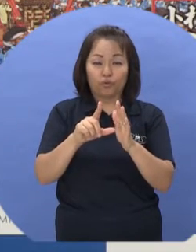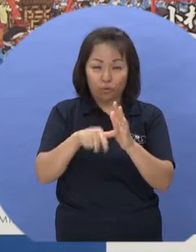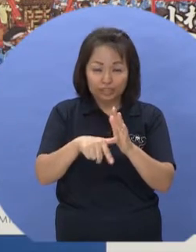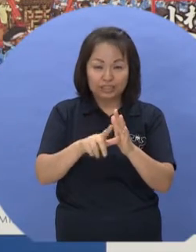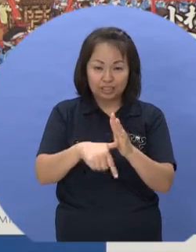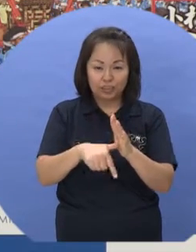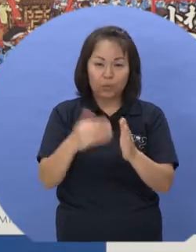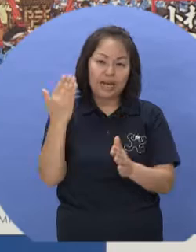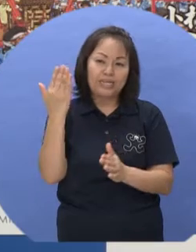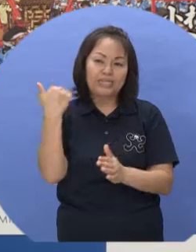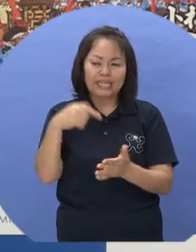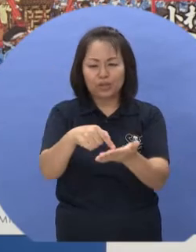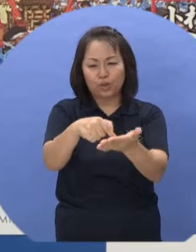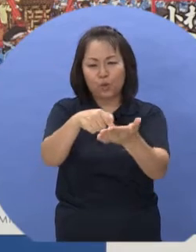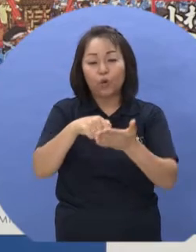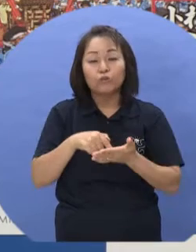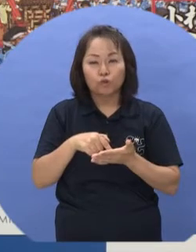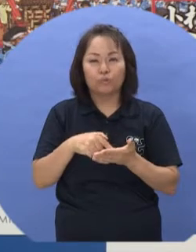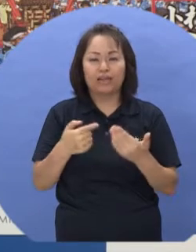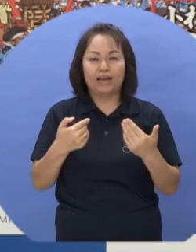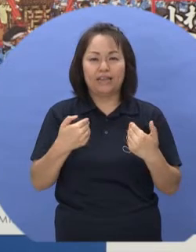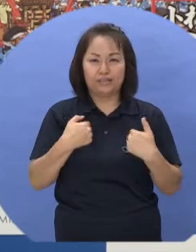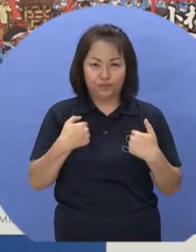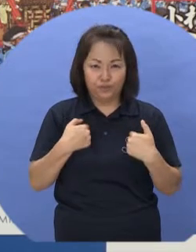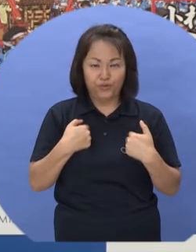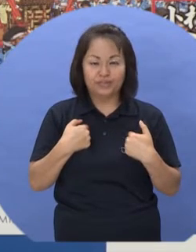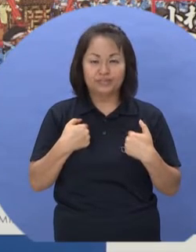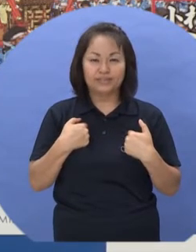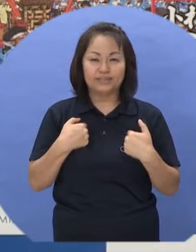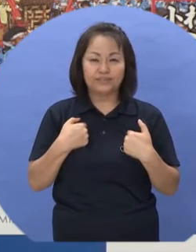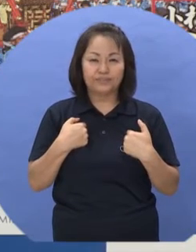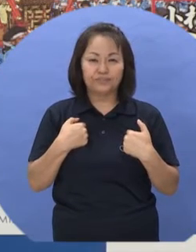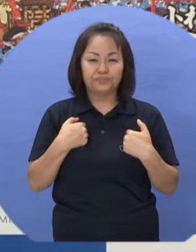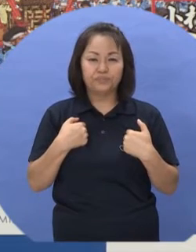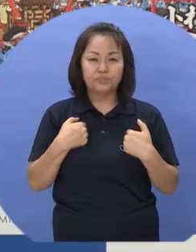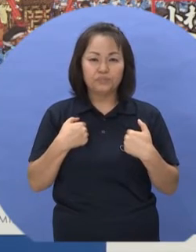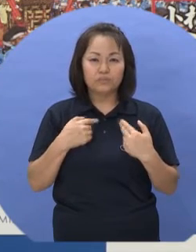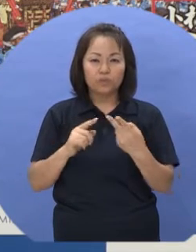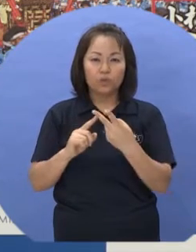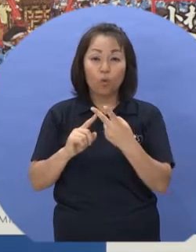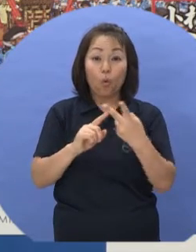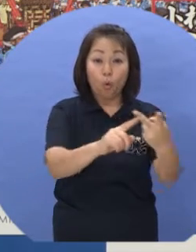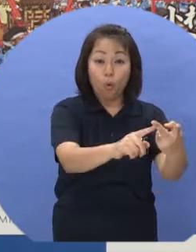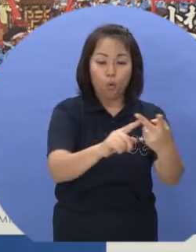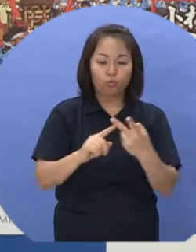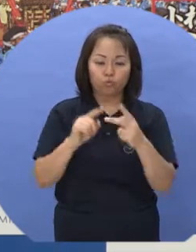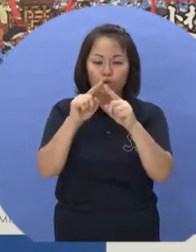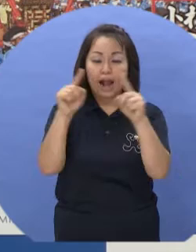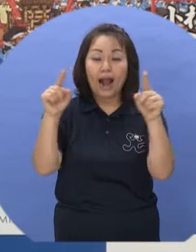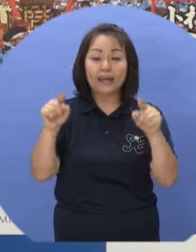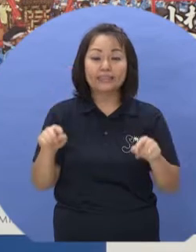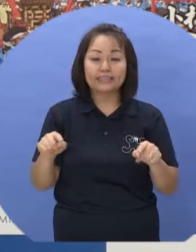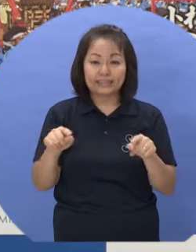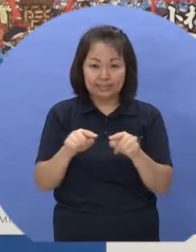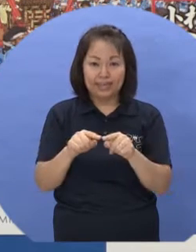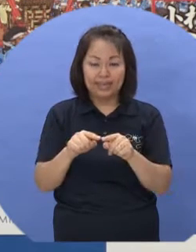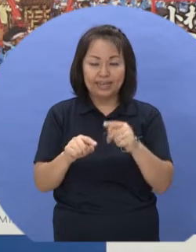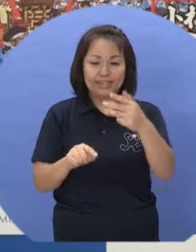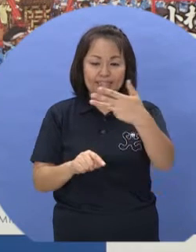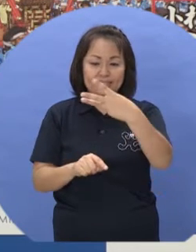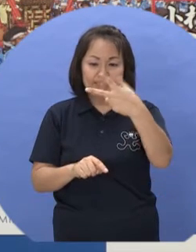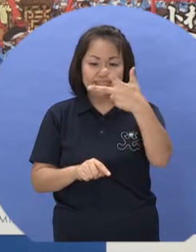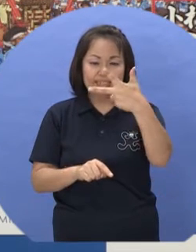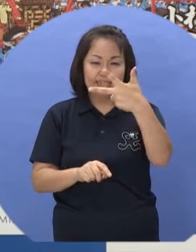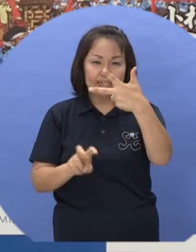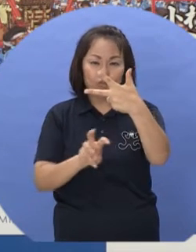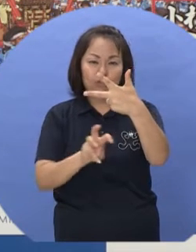事前申し込みが必要となっております。往復はがきでですね、7月30日筆着